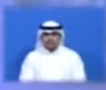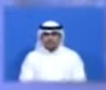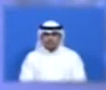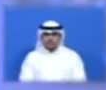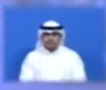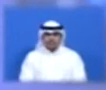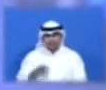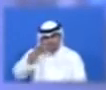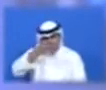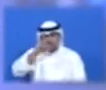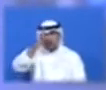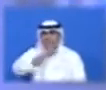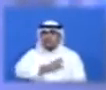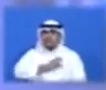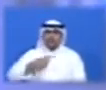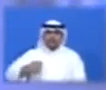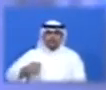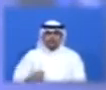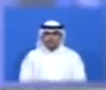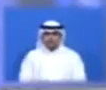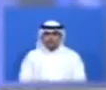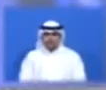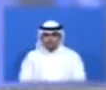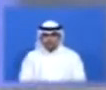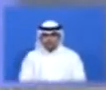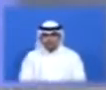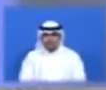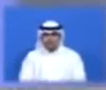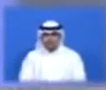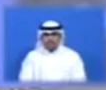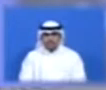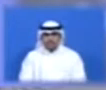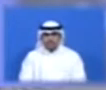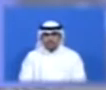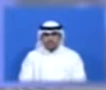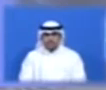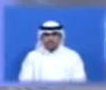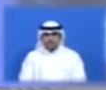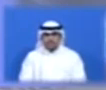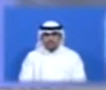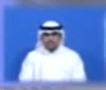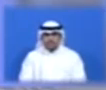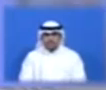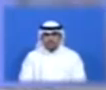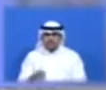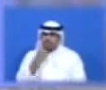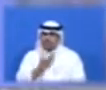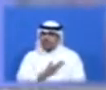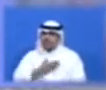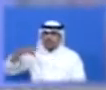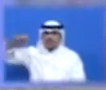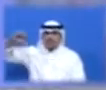وسادة في ذمة الله، انتقل إلى رحمة الله تعالى فيصل عبد الرزاق عبد العزيز العبد الجليل عن